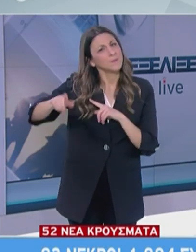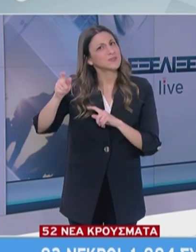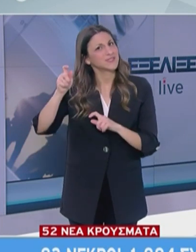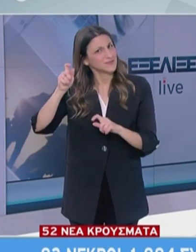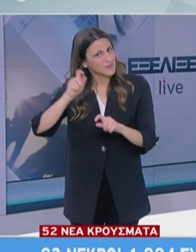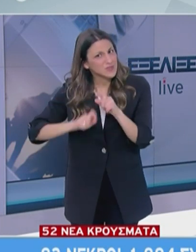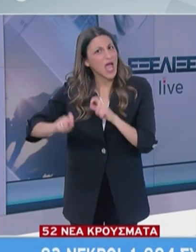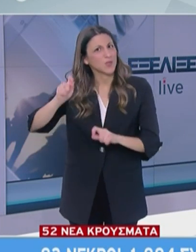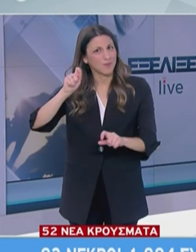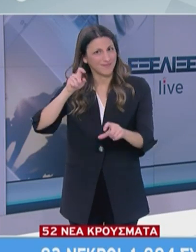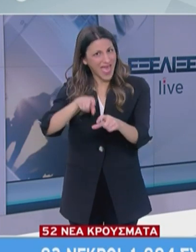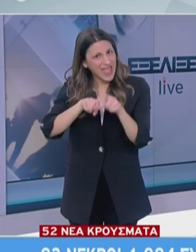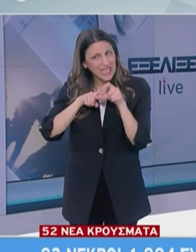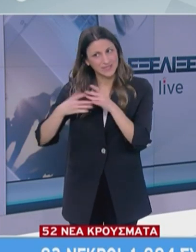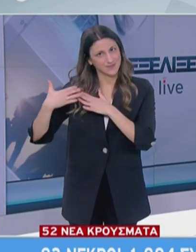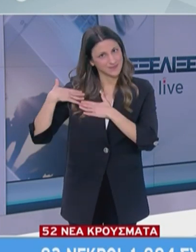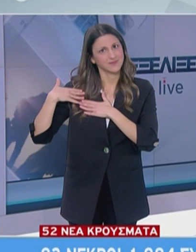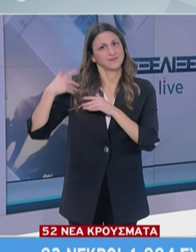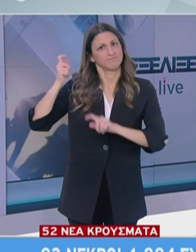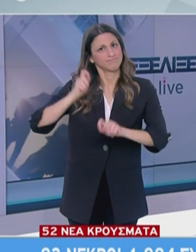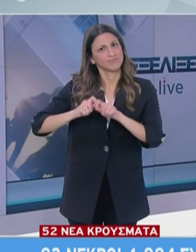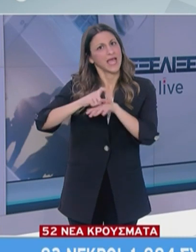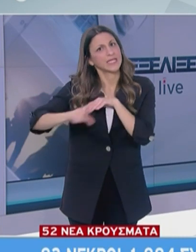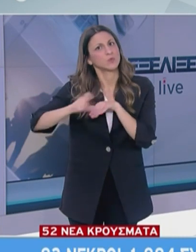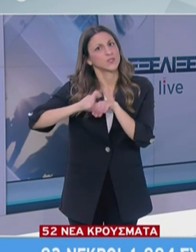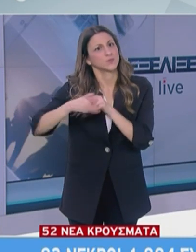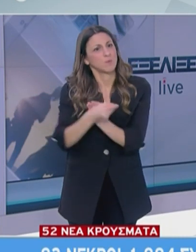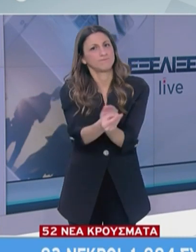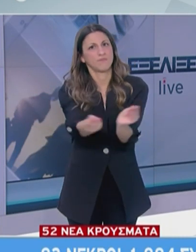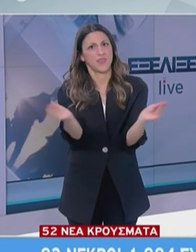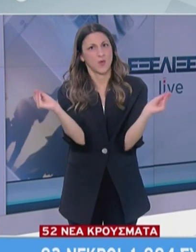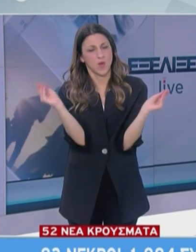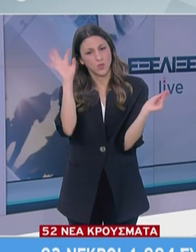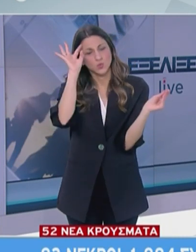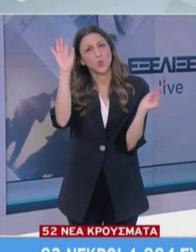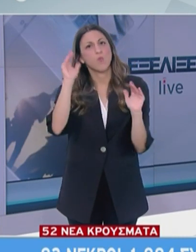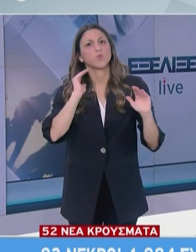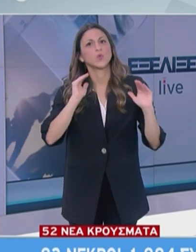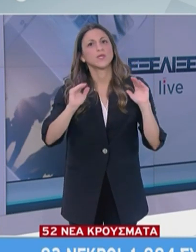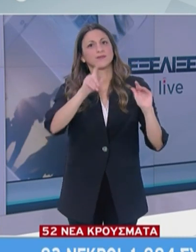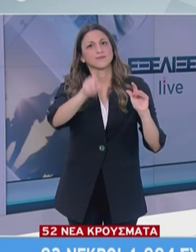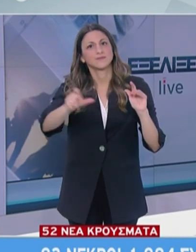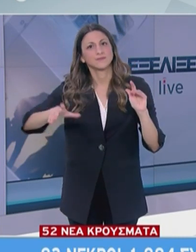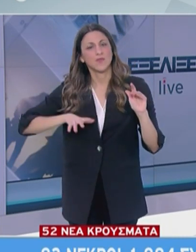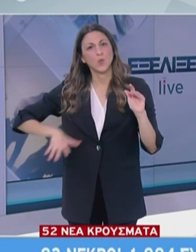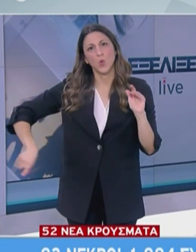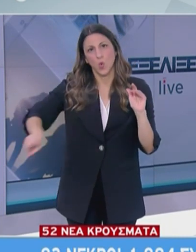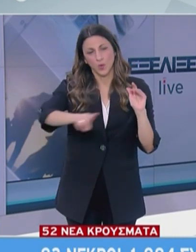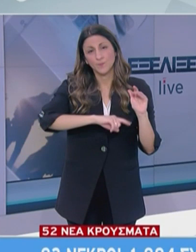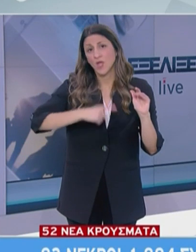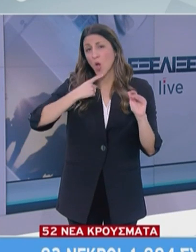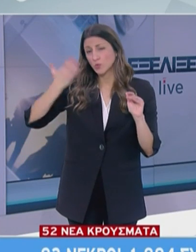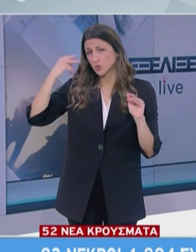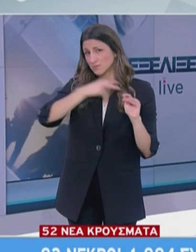το Εθνικό Σύστημα Υγείας με τέτοιες ασπίδες που παρέχουν τη μέγιστη ασφάλεια. Και επίσης σε αυτό που είπε